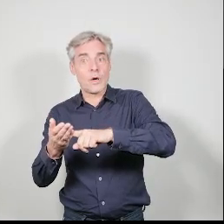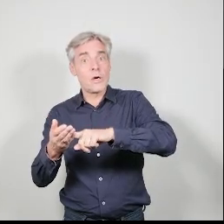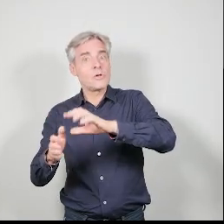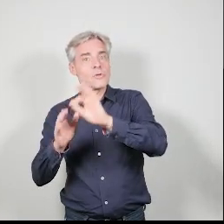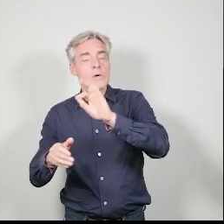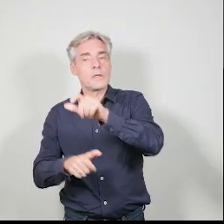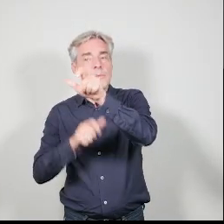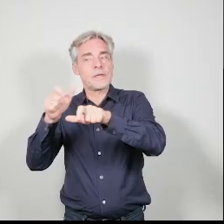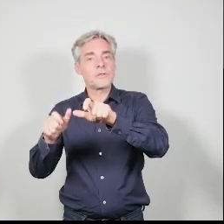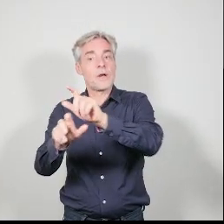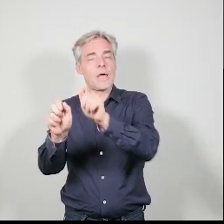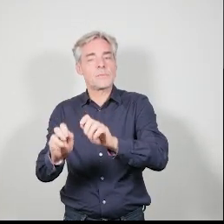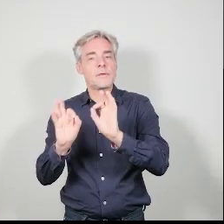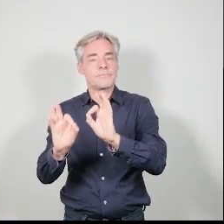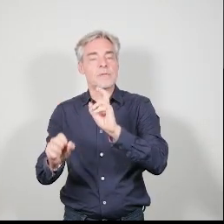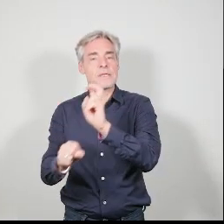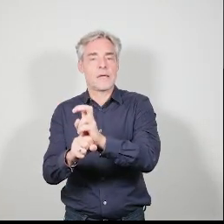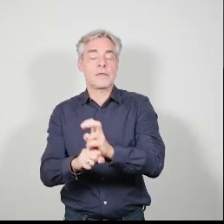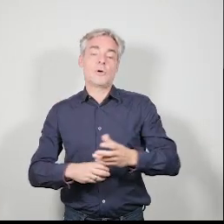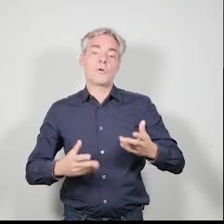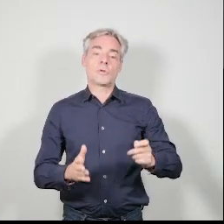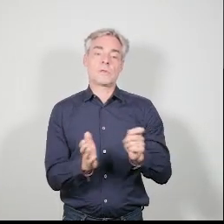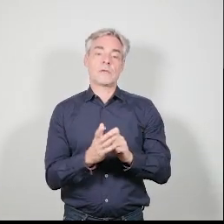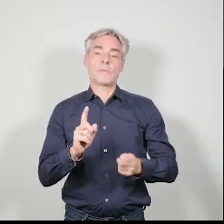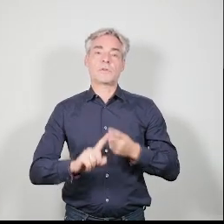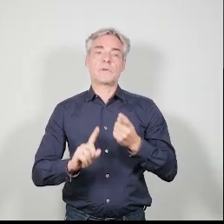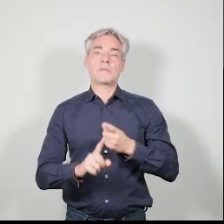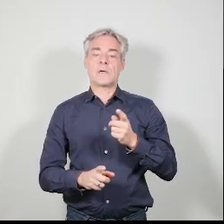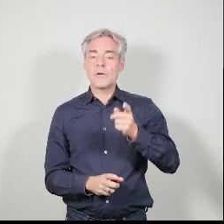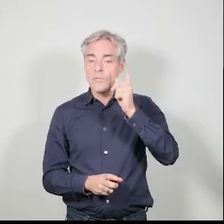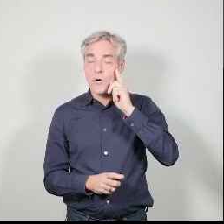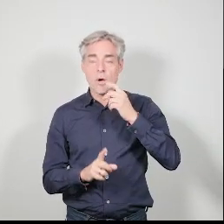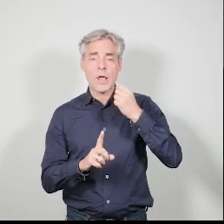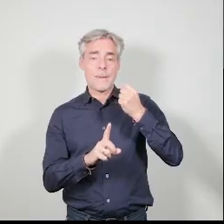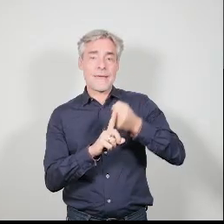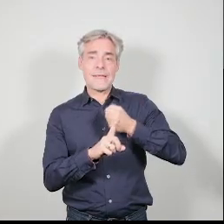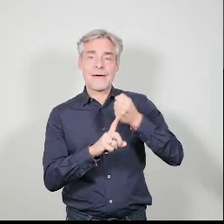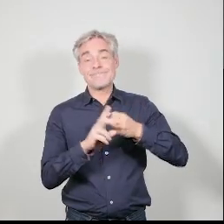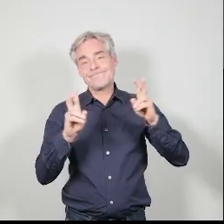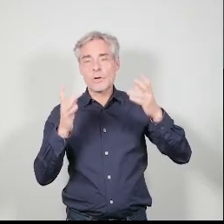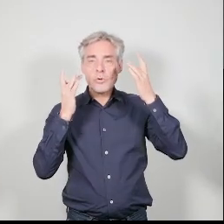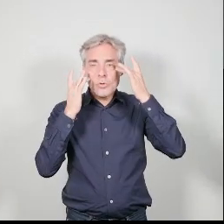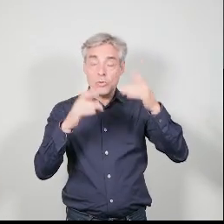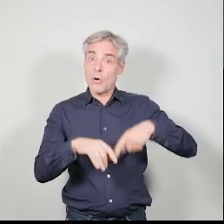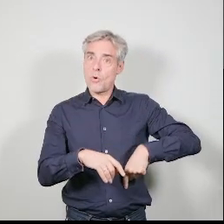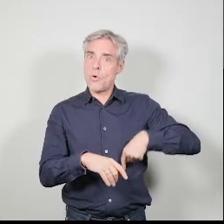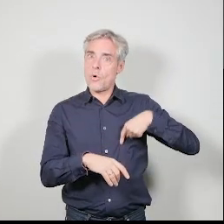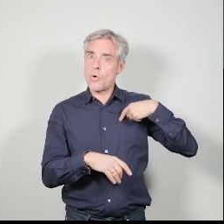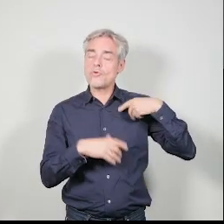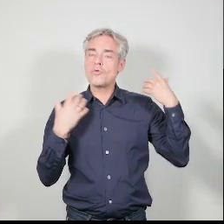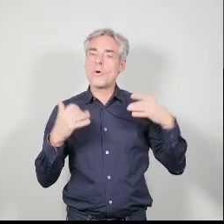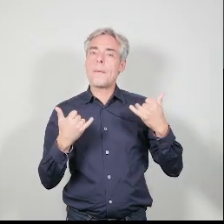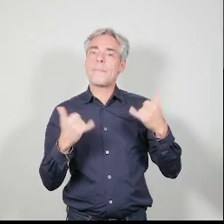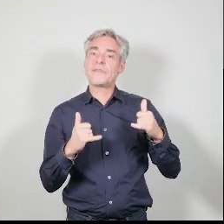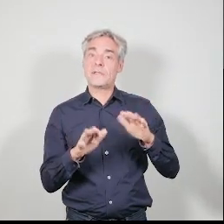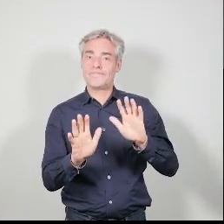droit des personnes. Et je pense qu'on est dans un moment un peu particulier. Cette bataille culturelle, longue, elle est